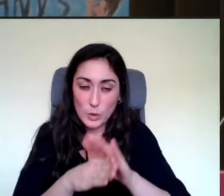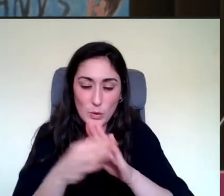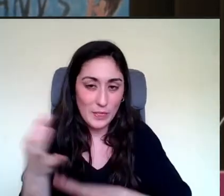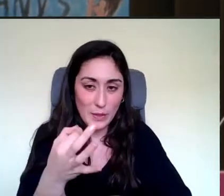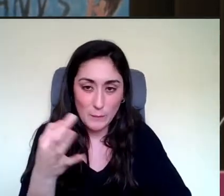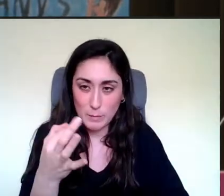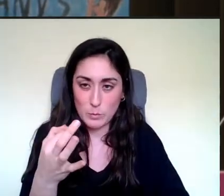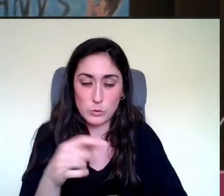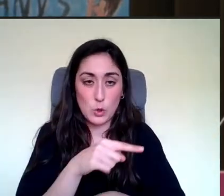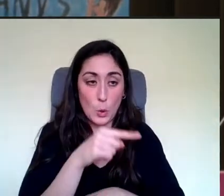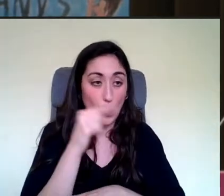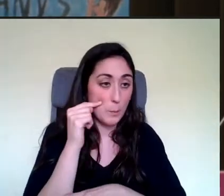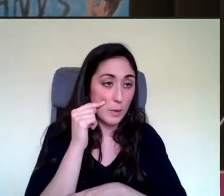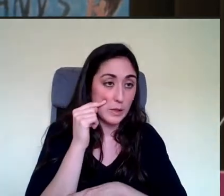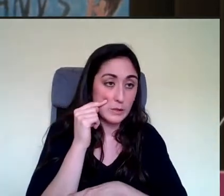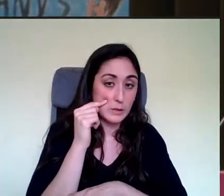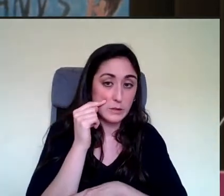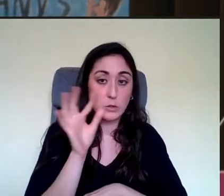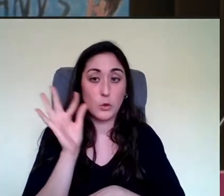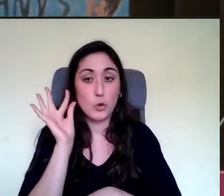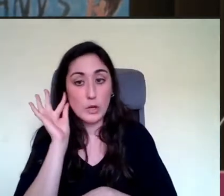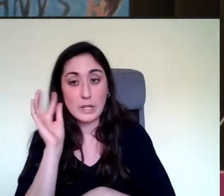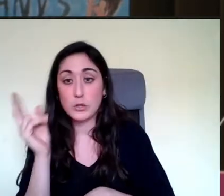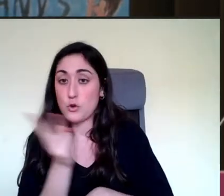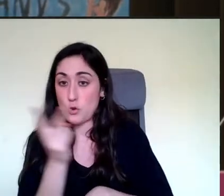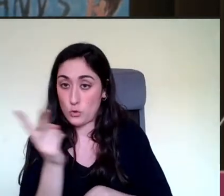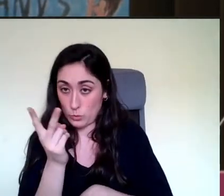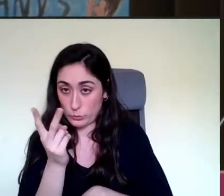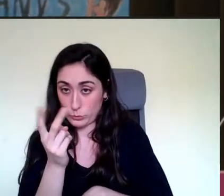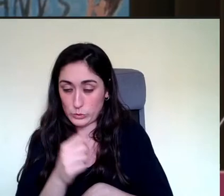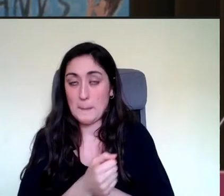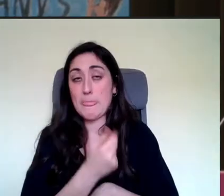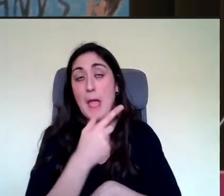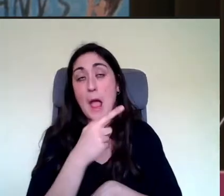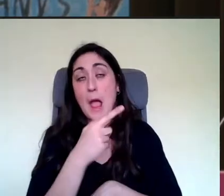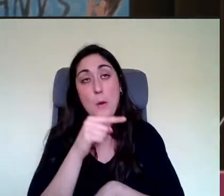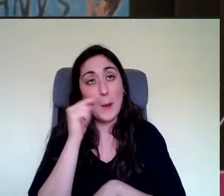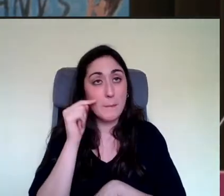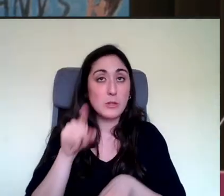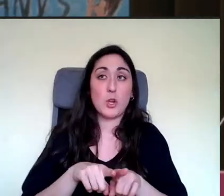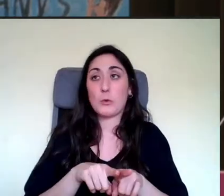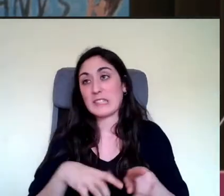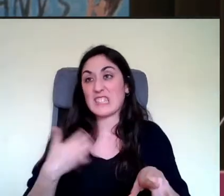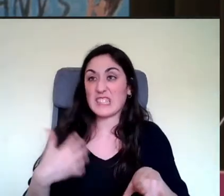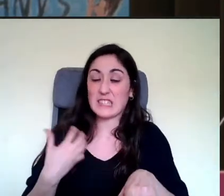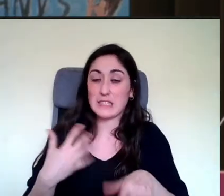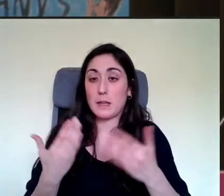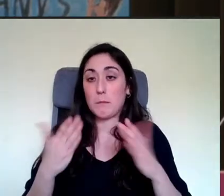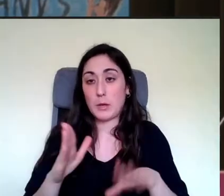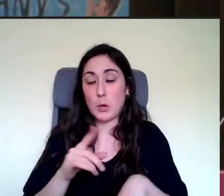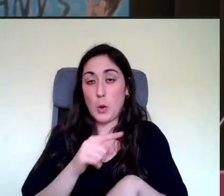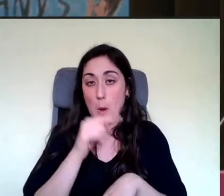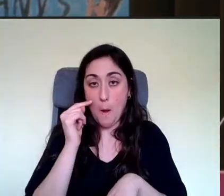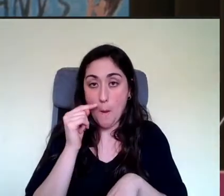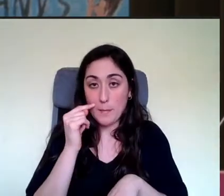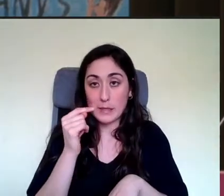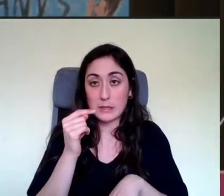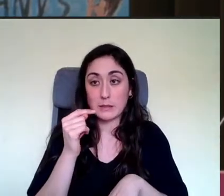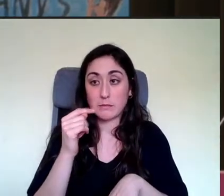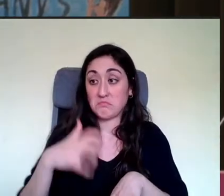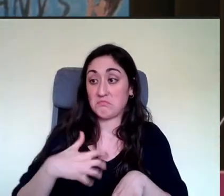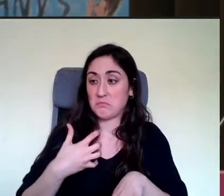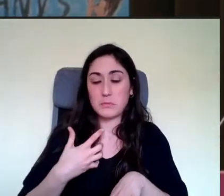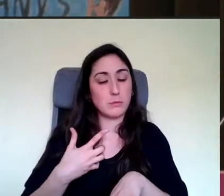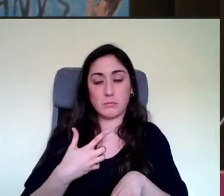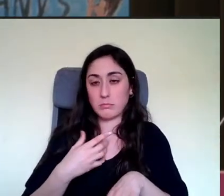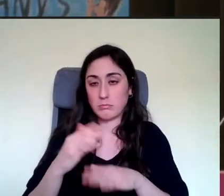ens pesi, alguns no els hi pesa, i aquest és encara més llestimós, però els homes, malgrat que ens pesi, hem de prendre consciència